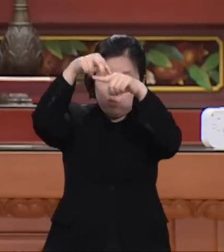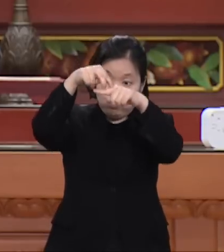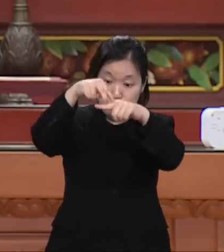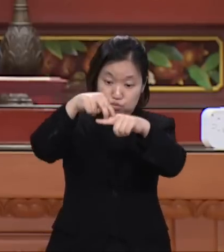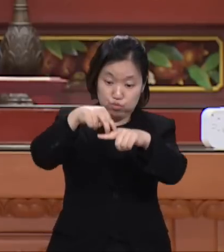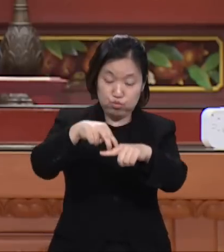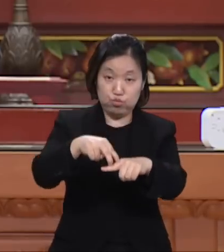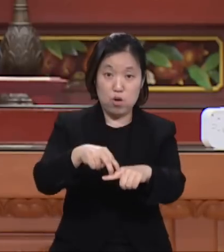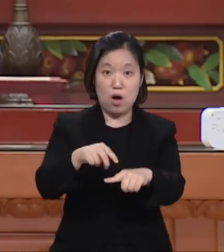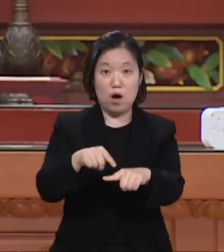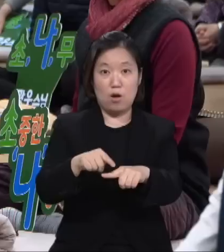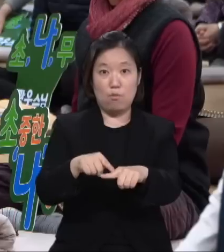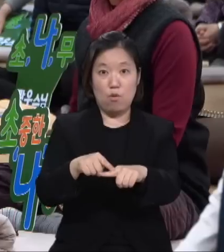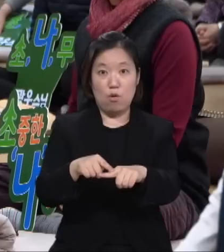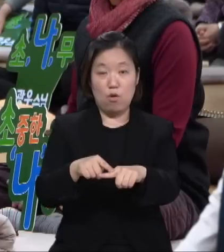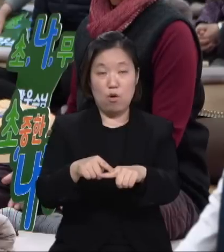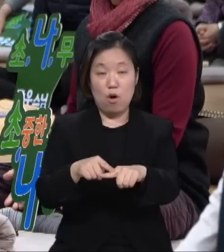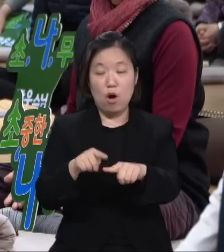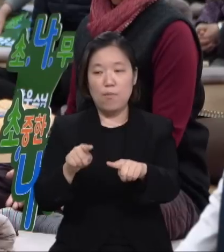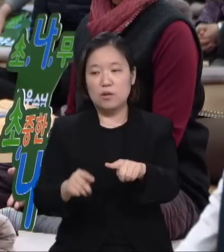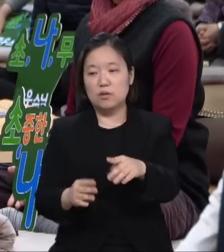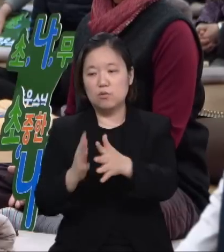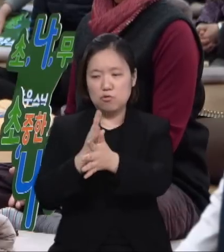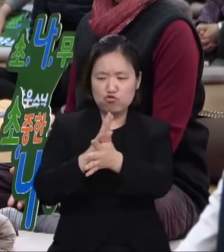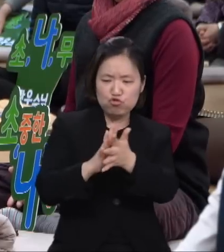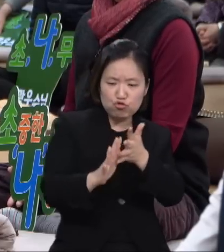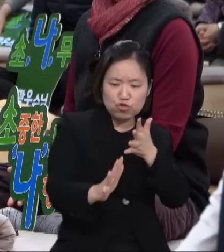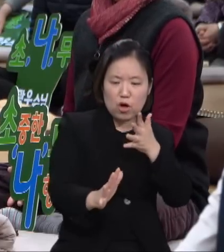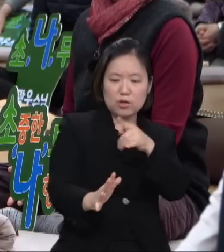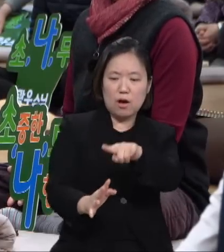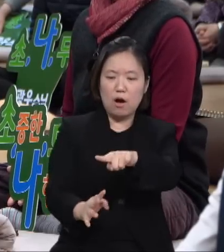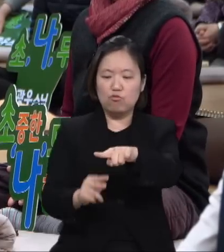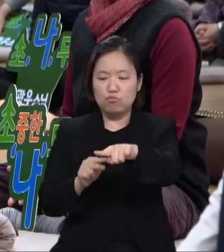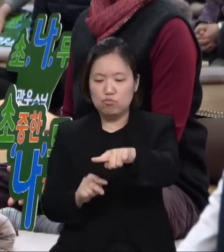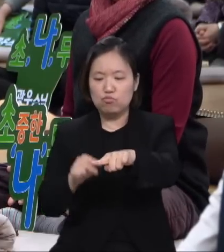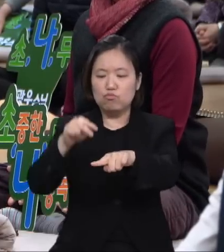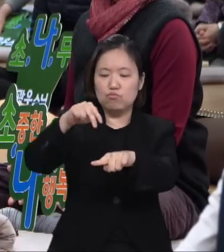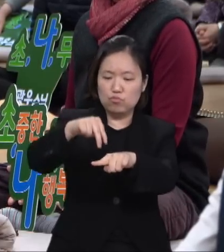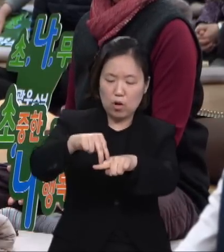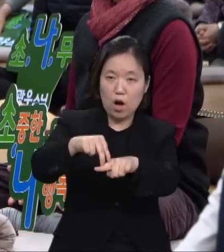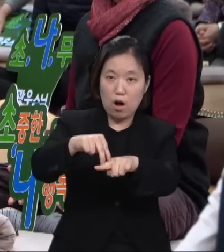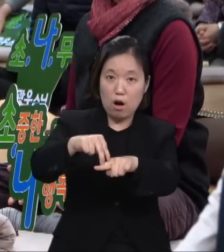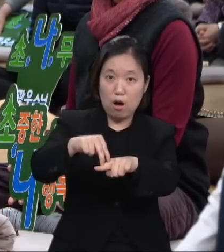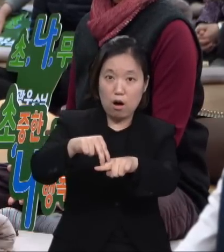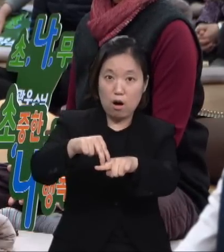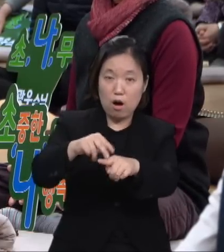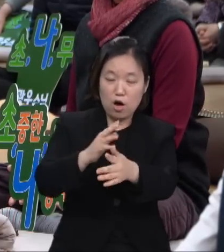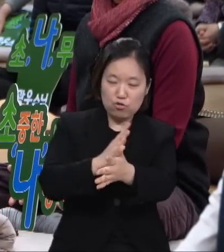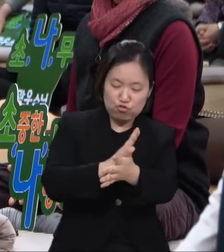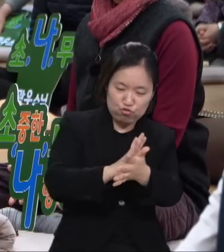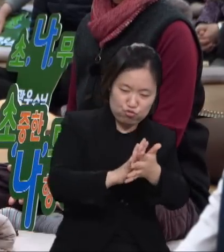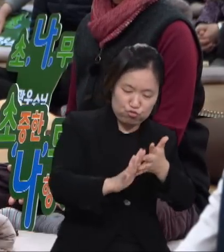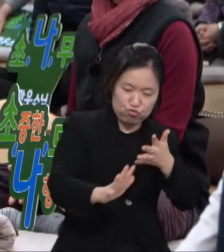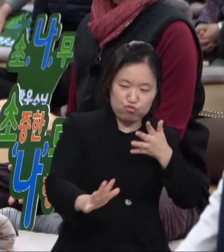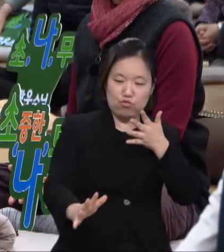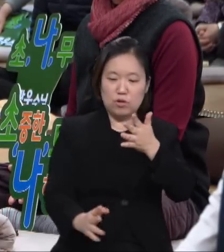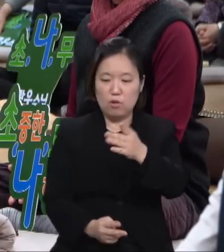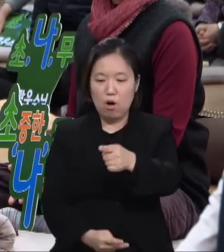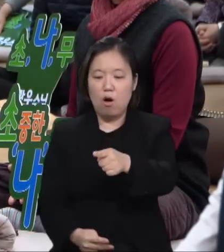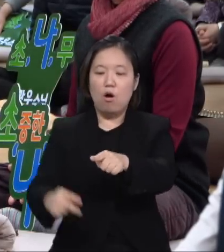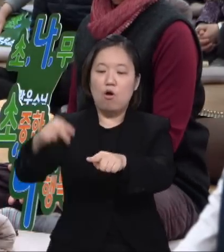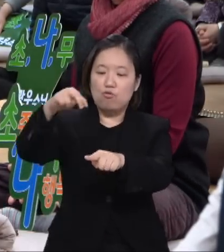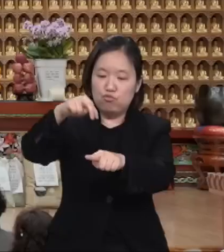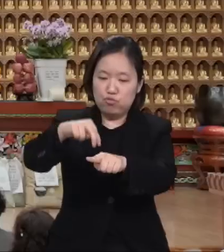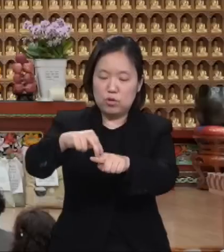내려오면 사람 한 명 한 명씩 그 근혜를 탔대요 왜 그네가 대롱대롱 대롱